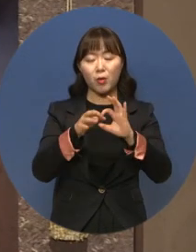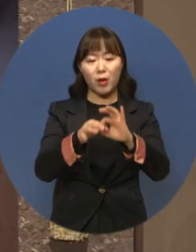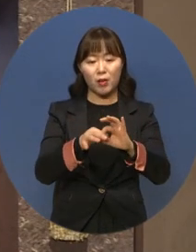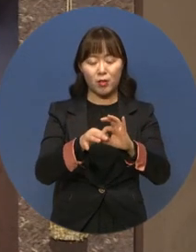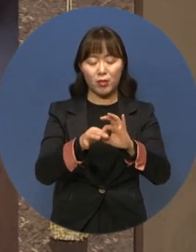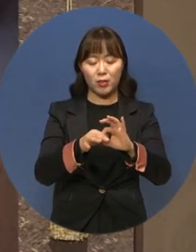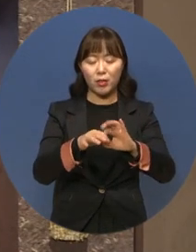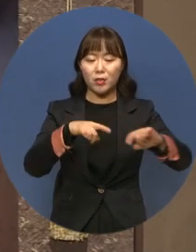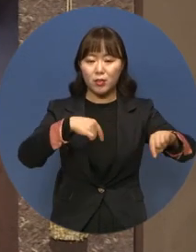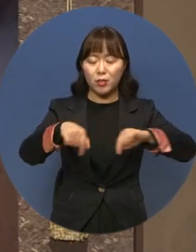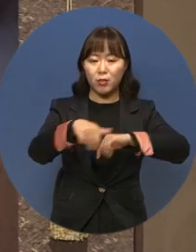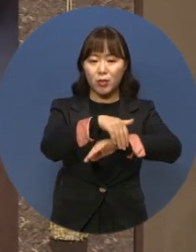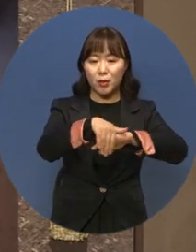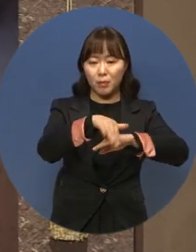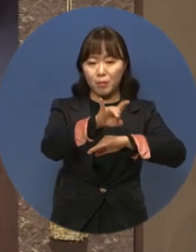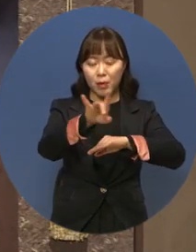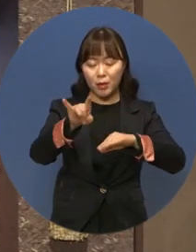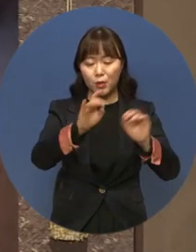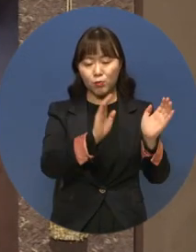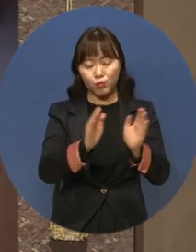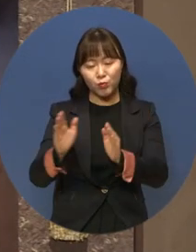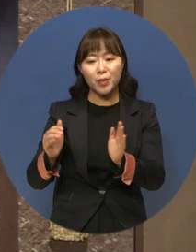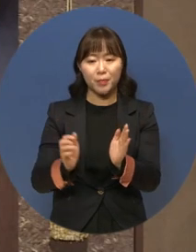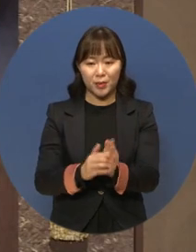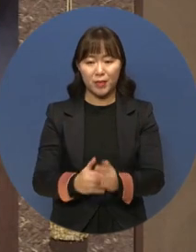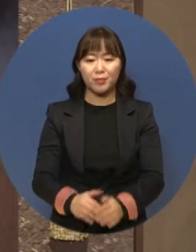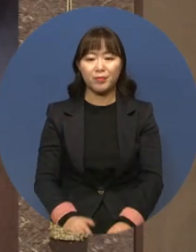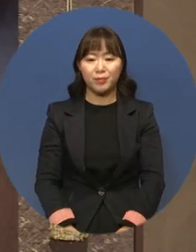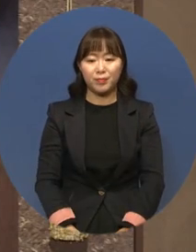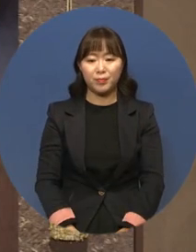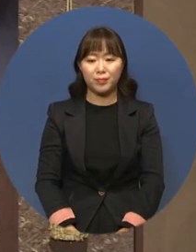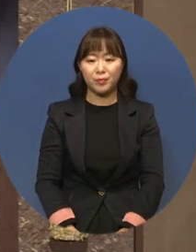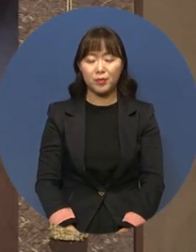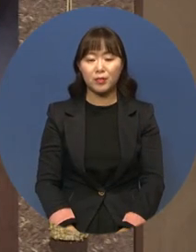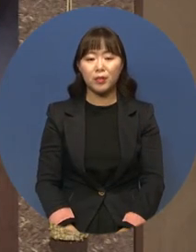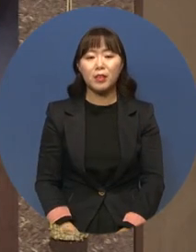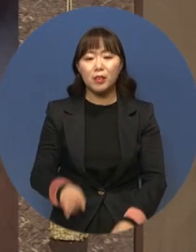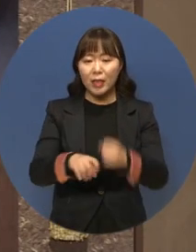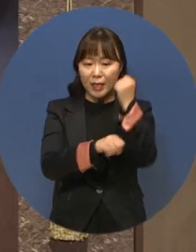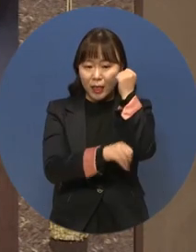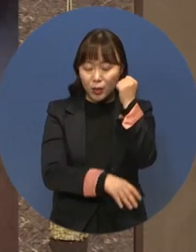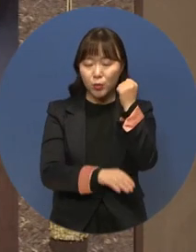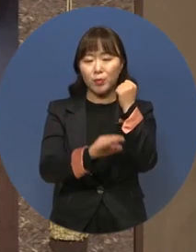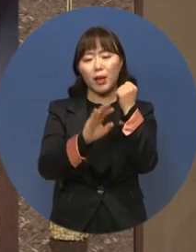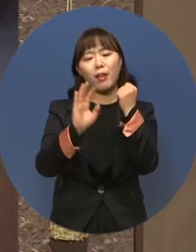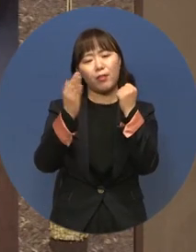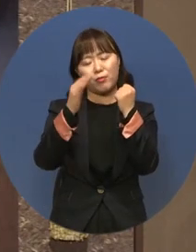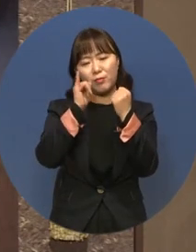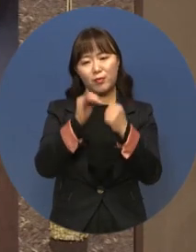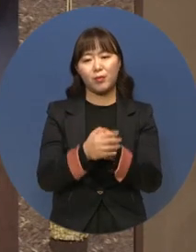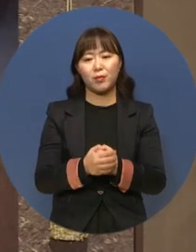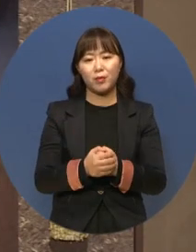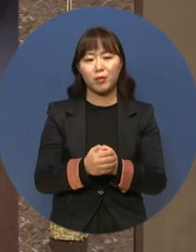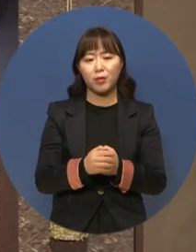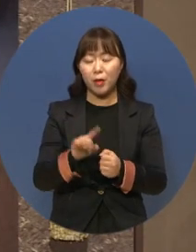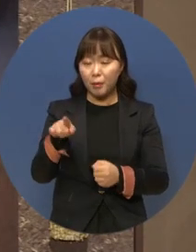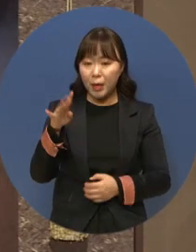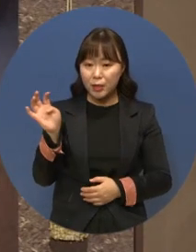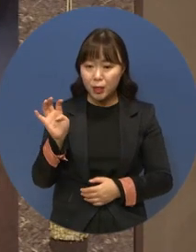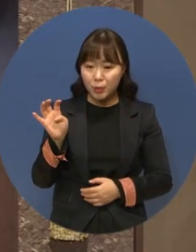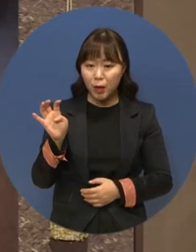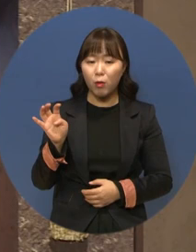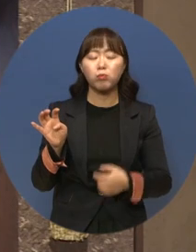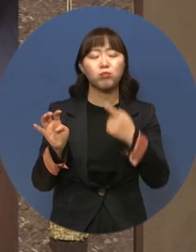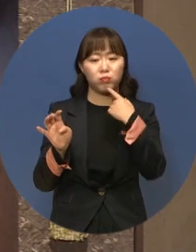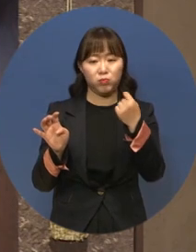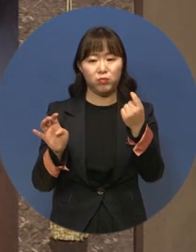주제를 그 정책별로 만들어 놓았습니다. 예. 그걸 이제 그 기초 기반이 되고 있습니다. 140여 개요?